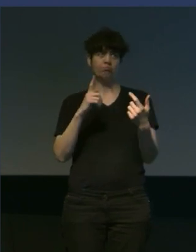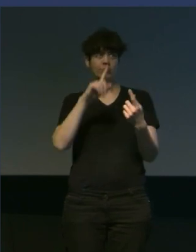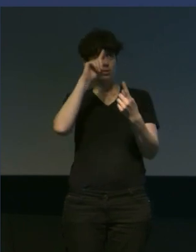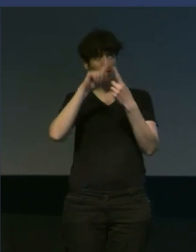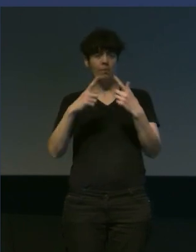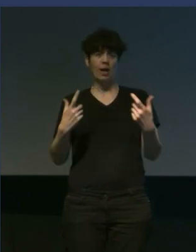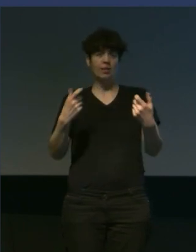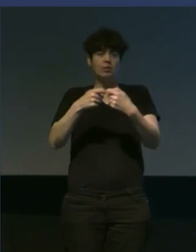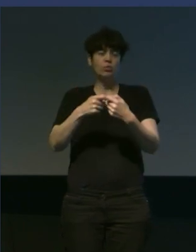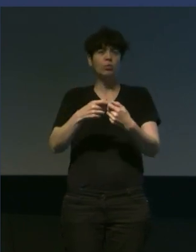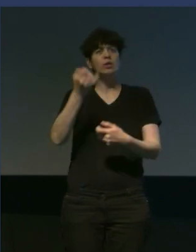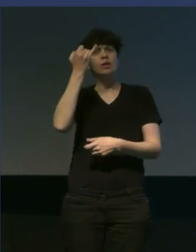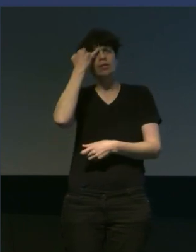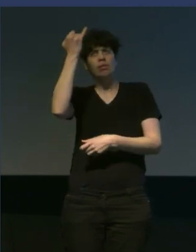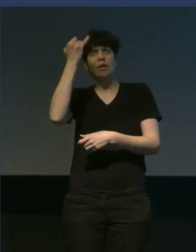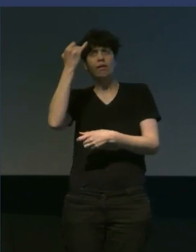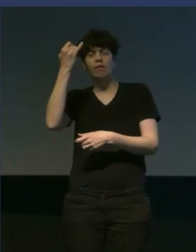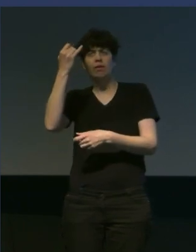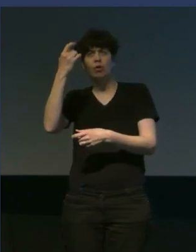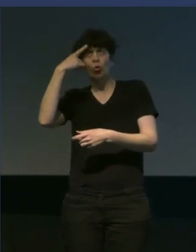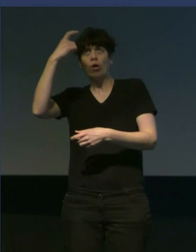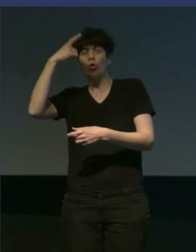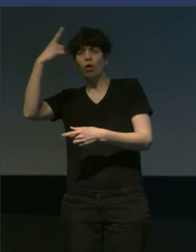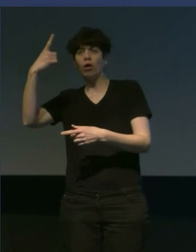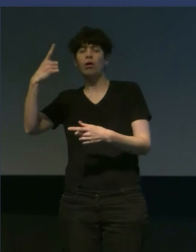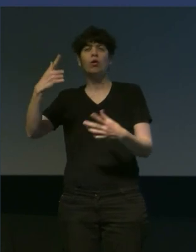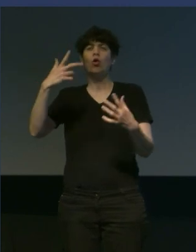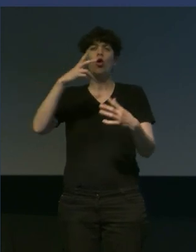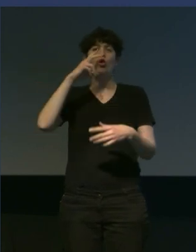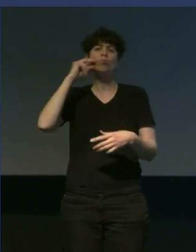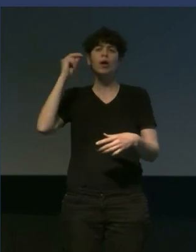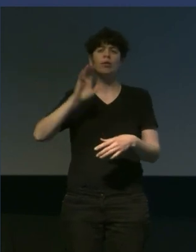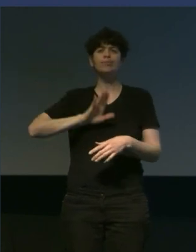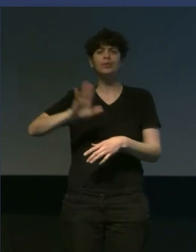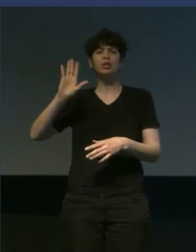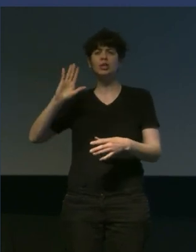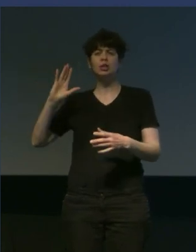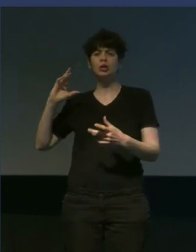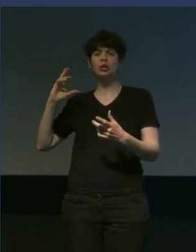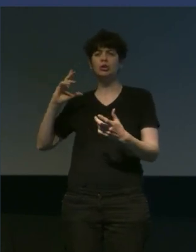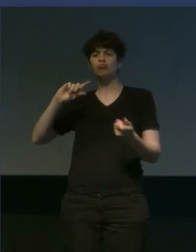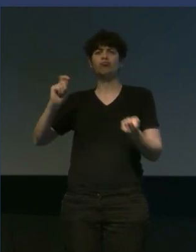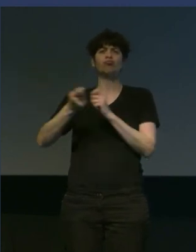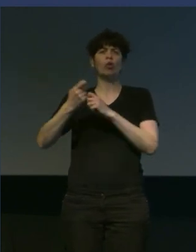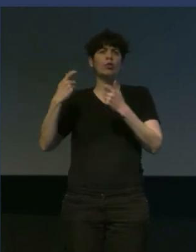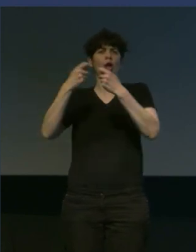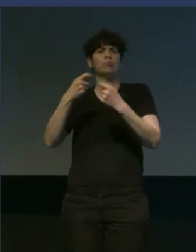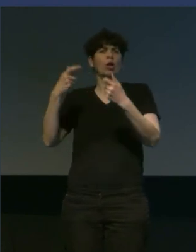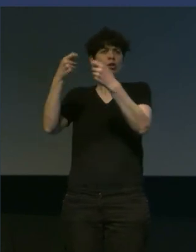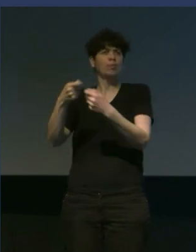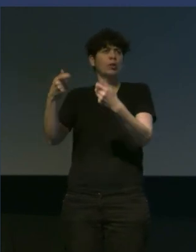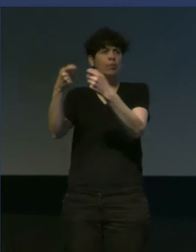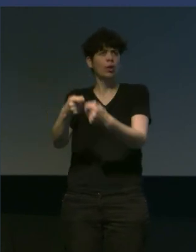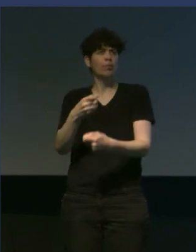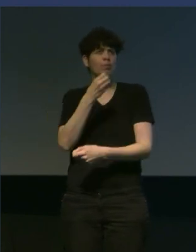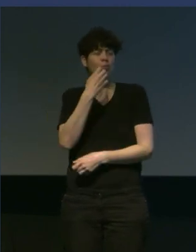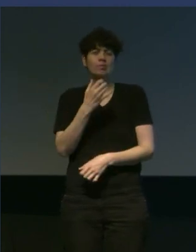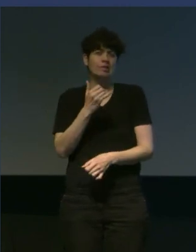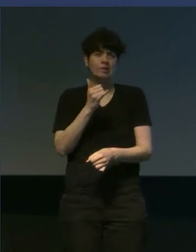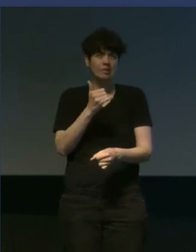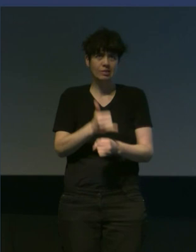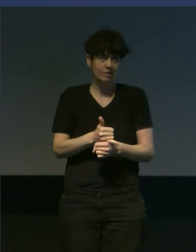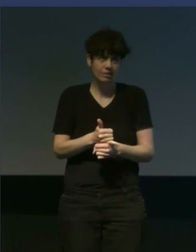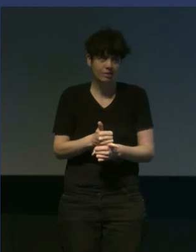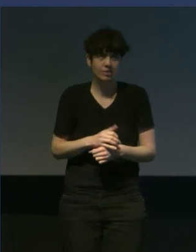notamment l'idée reçue de toute façon l'homme s'est toujours adapté, et qui est absolument faux, ne dévoile rien. Et